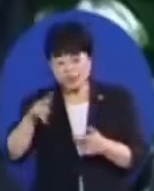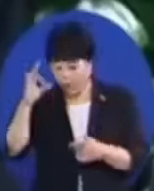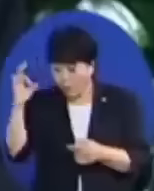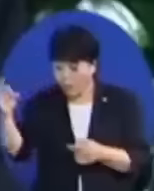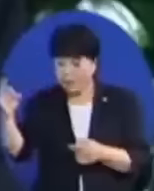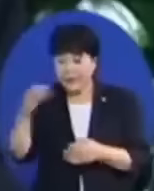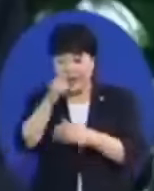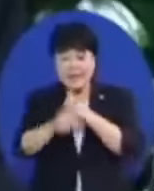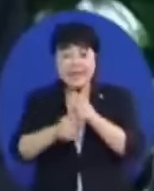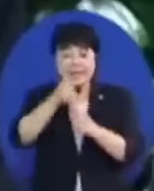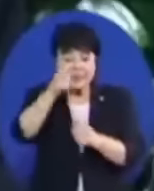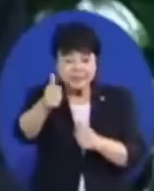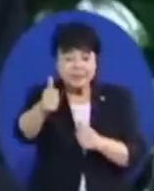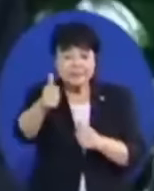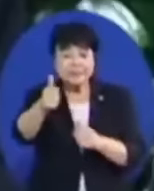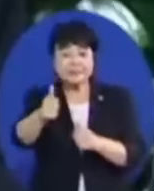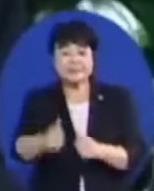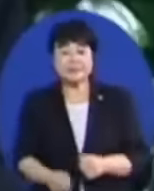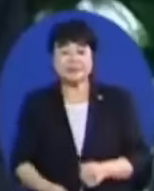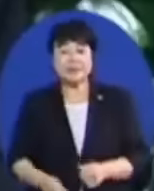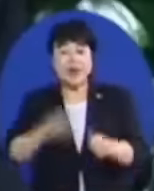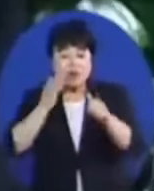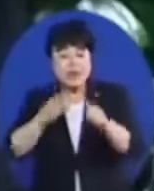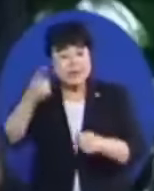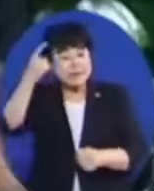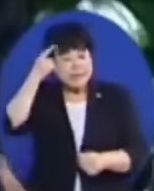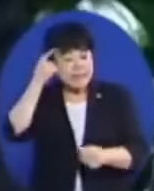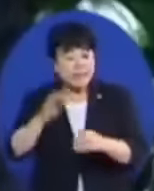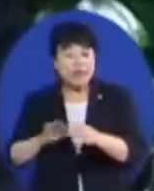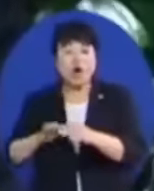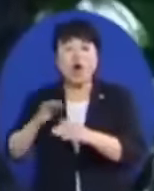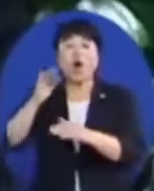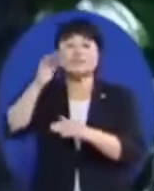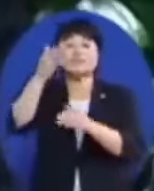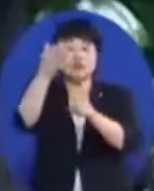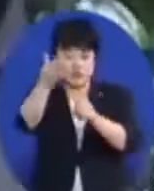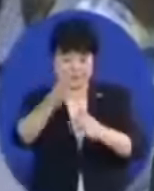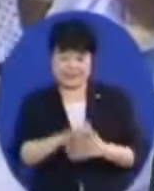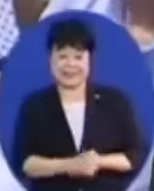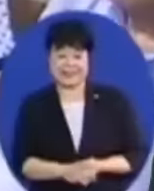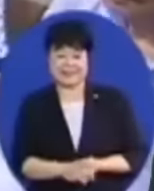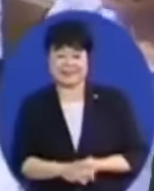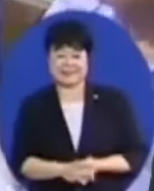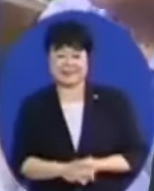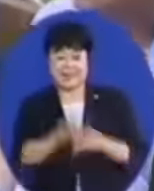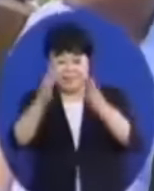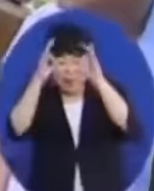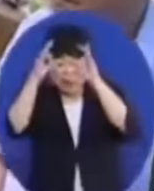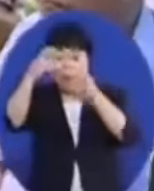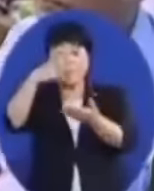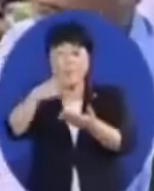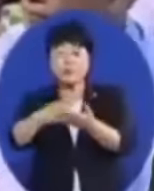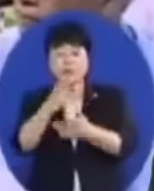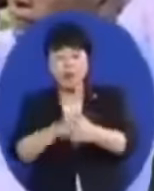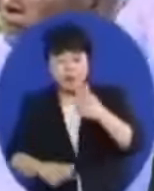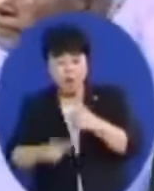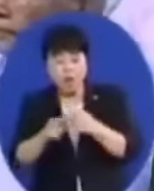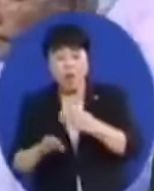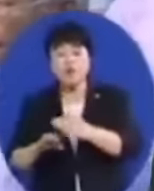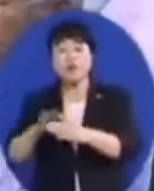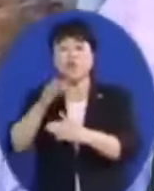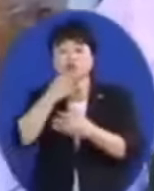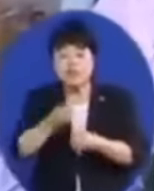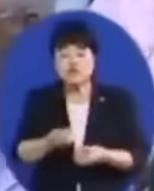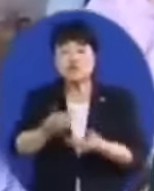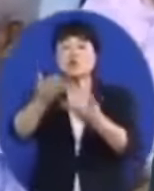돌아보면 하나님이 내 구하는 것이나 생각하는 것에 넘치도록 능히 해주셨습니다. 바라봄의 법칙보다도 넘치도록